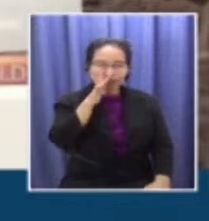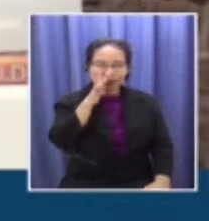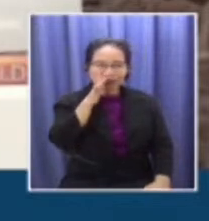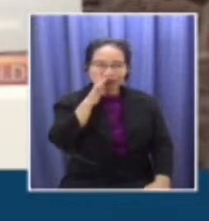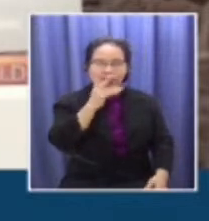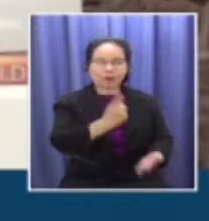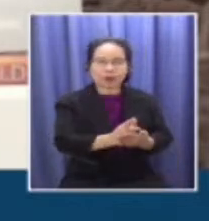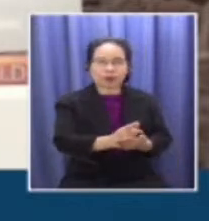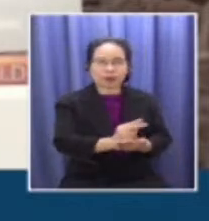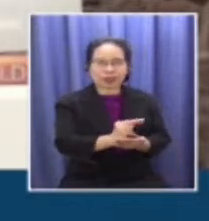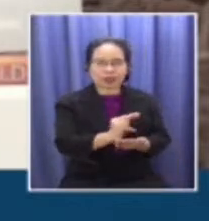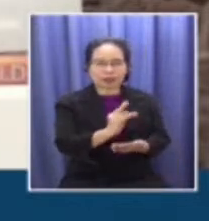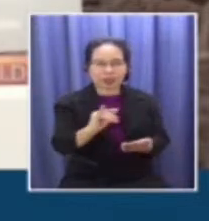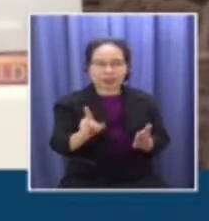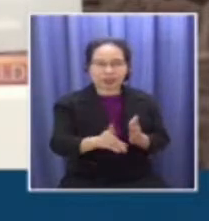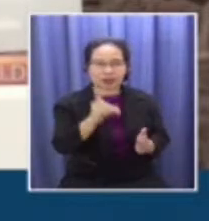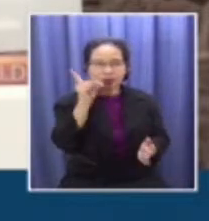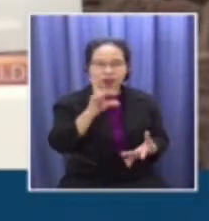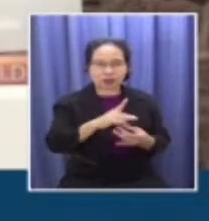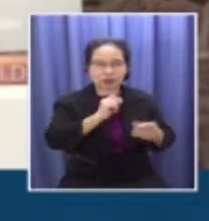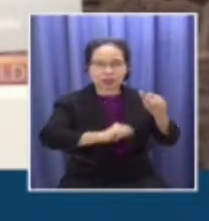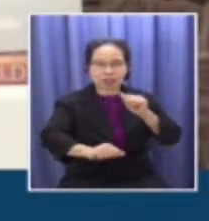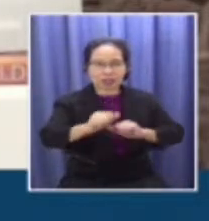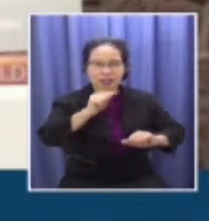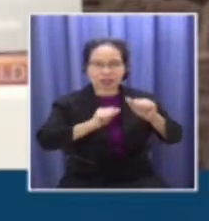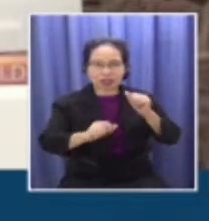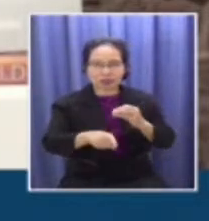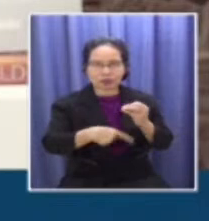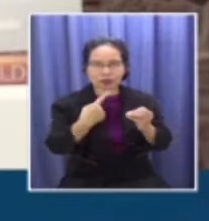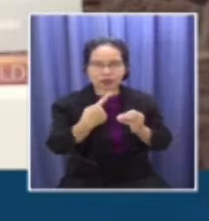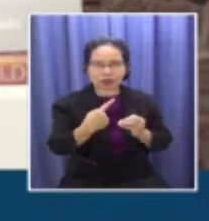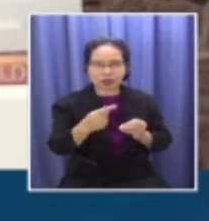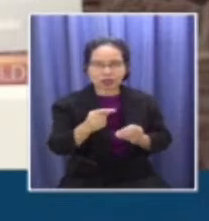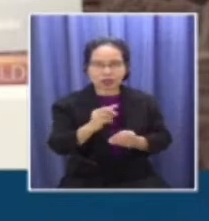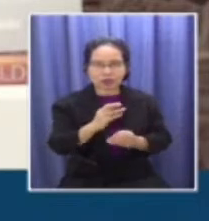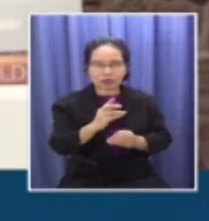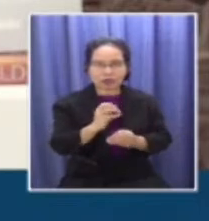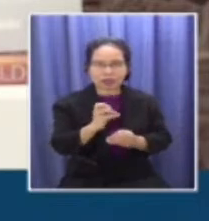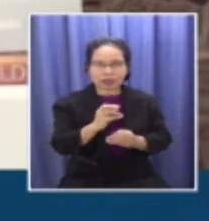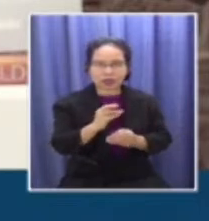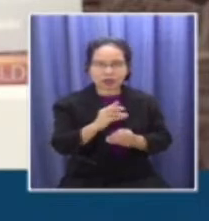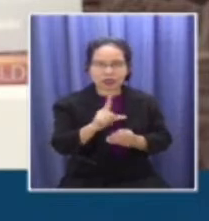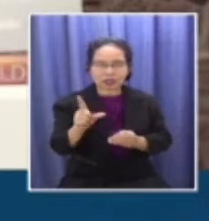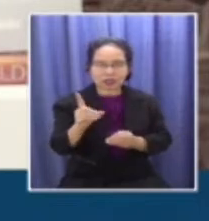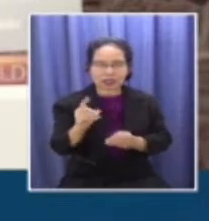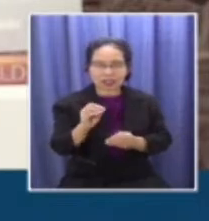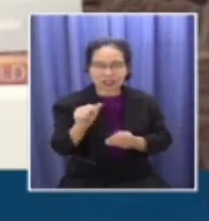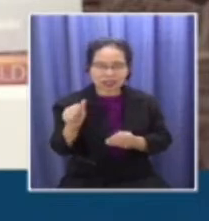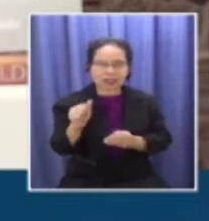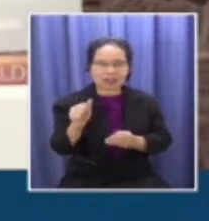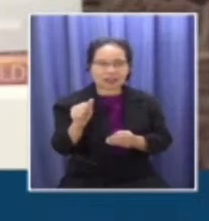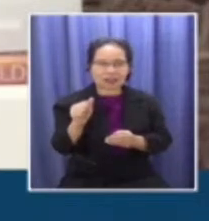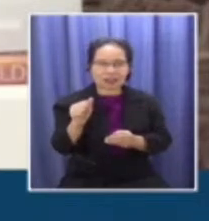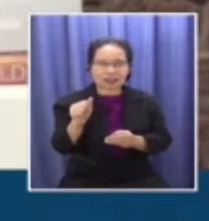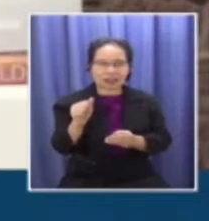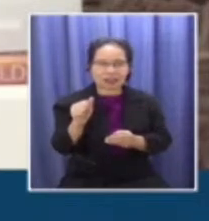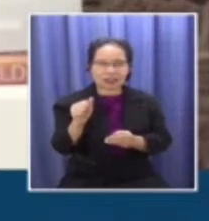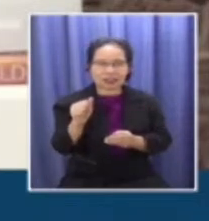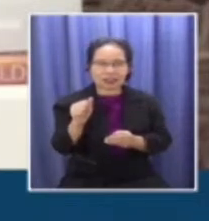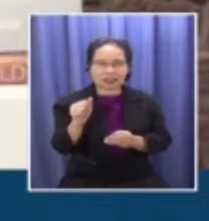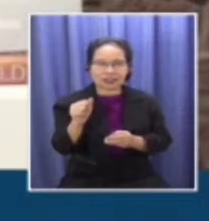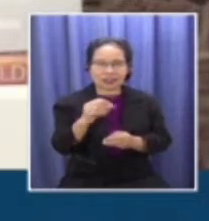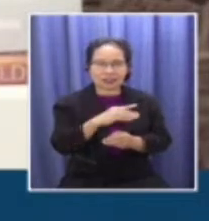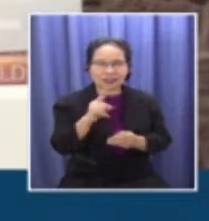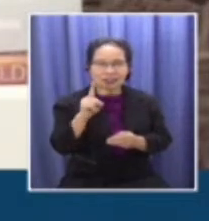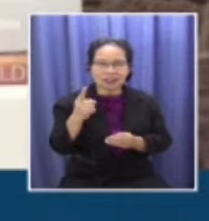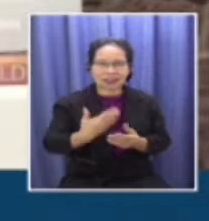no ewiase nyinaa enipa wɔ wiase nyinaa wɔn mo firi wɔ baa baako mu na abode mu nyansa pɛ